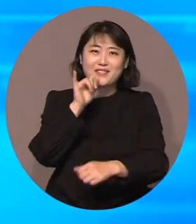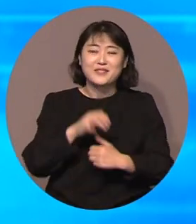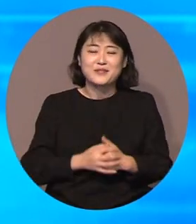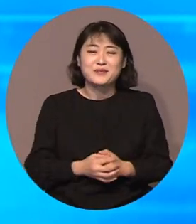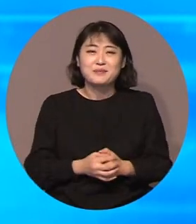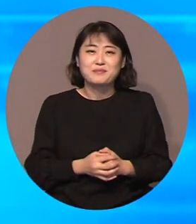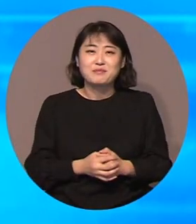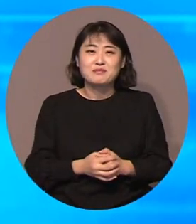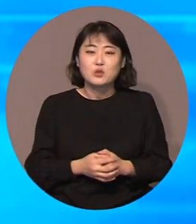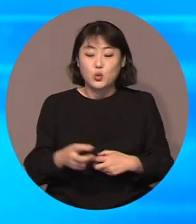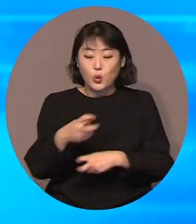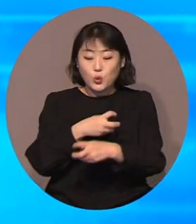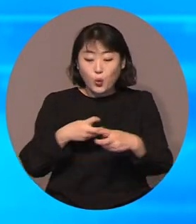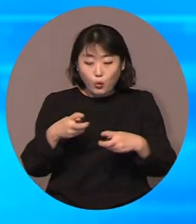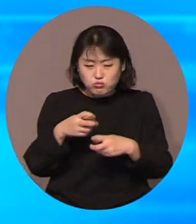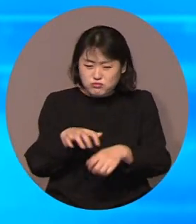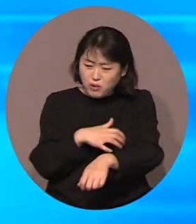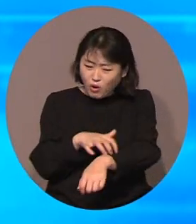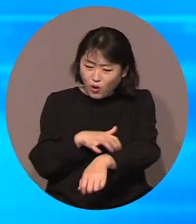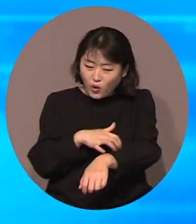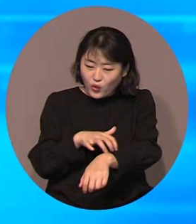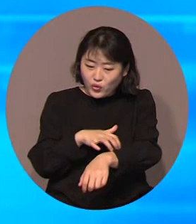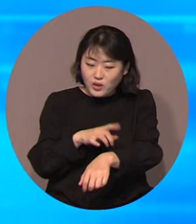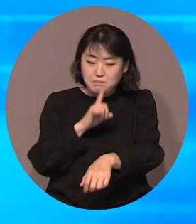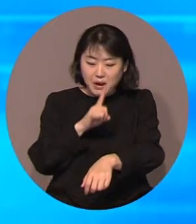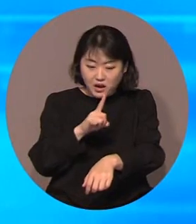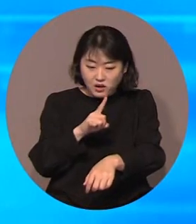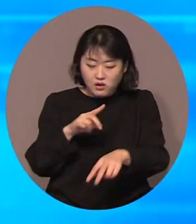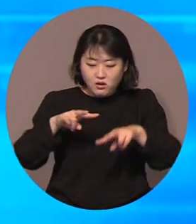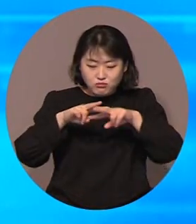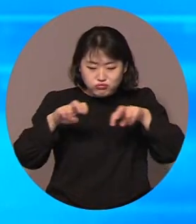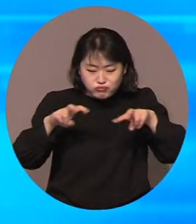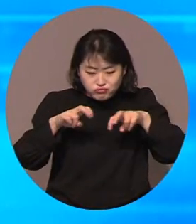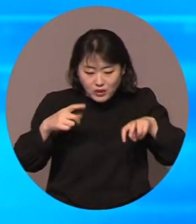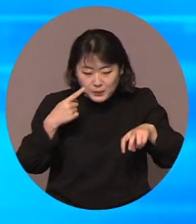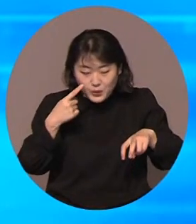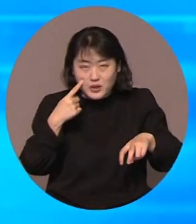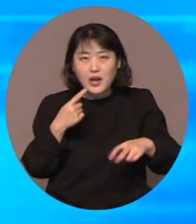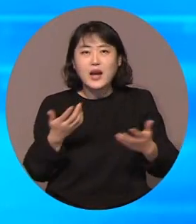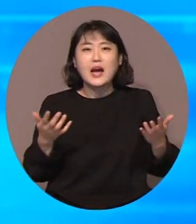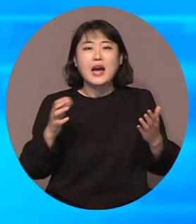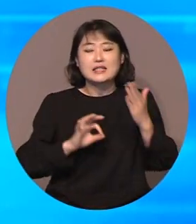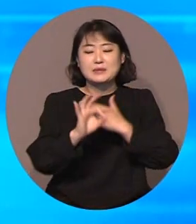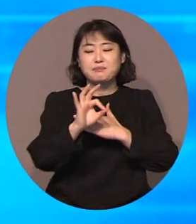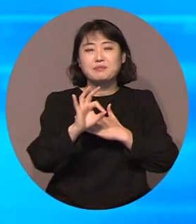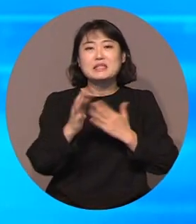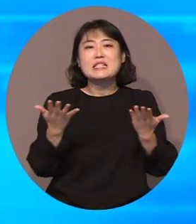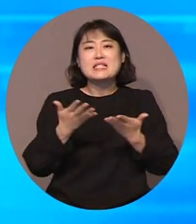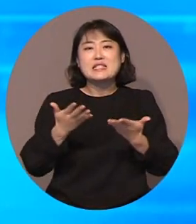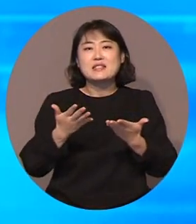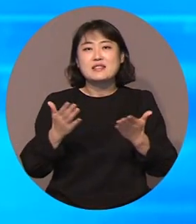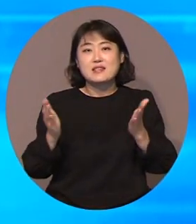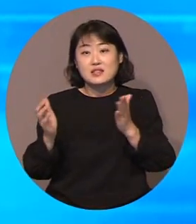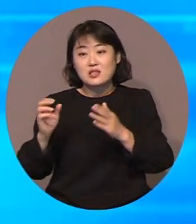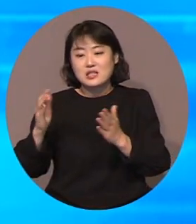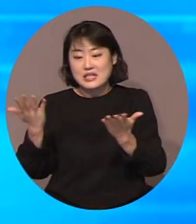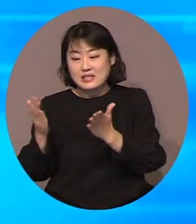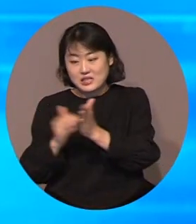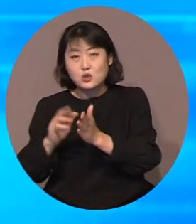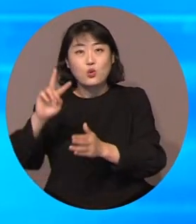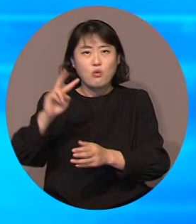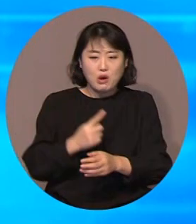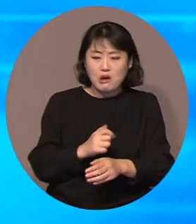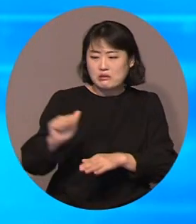근데 그 교통이 불편한 걸 다시 분석해보면 출퇴근 때 특히 더 혼잡하다는 그런 말씀들을 많이